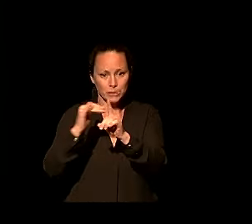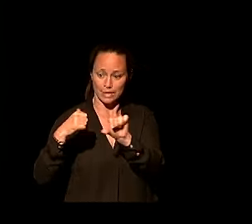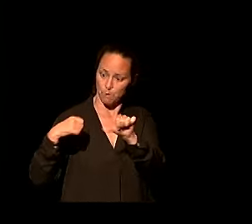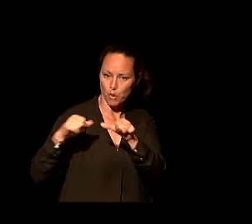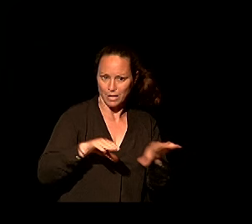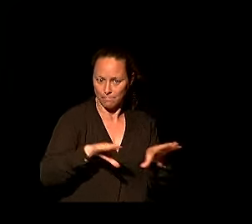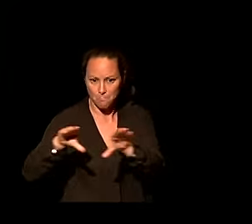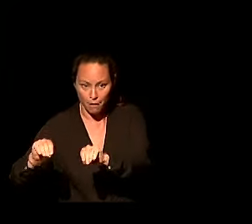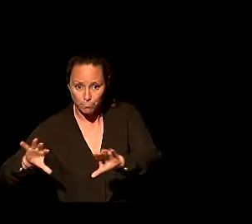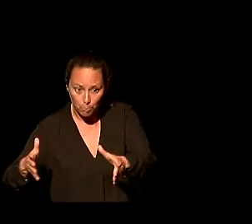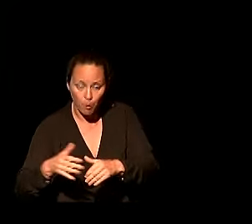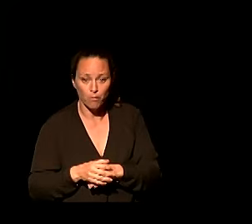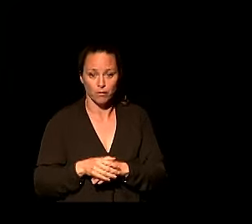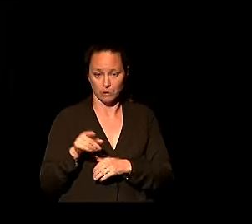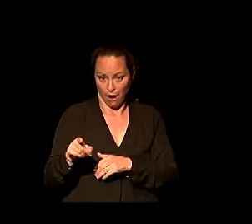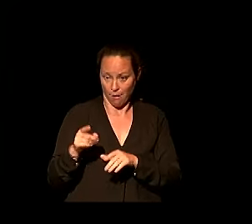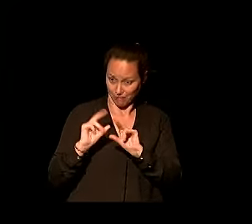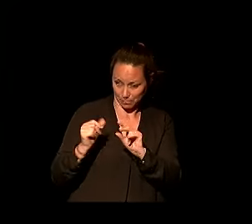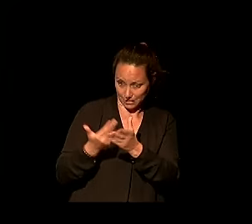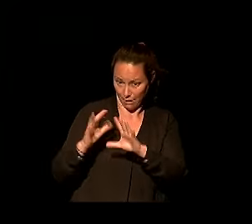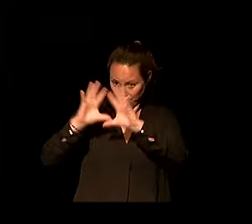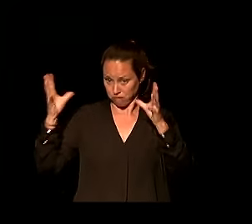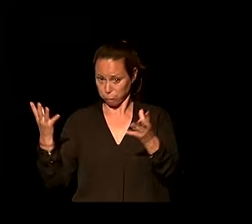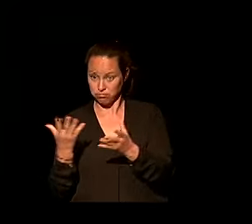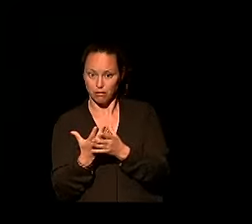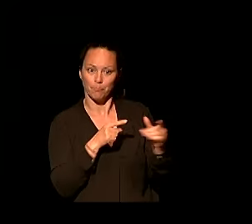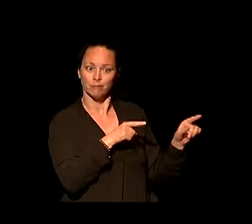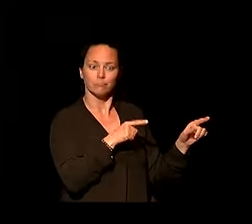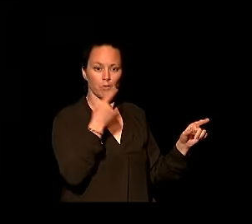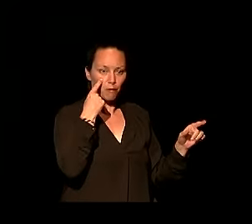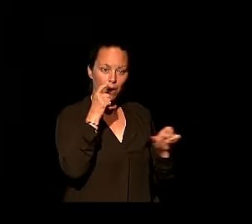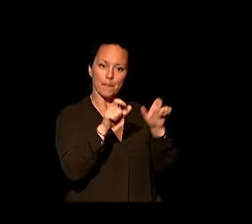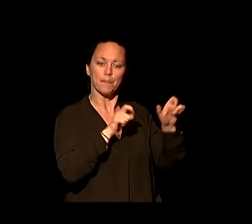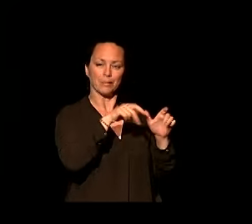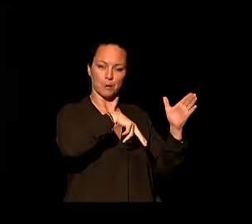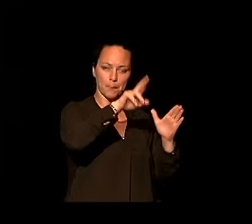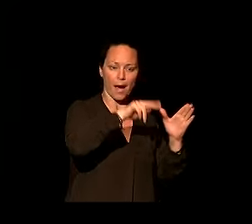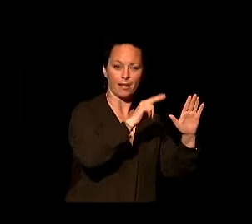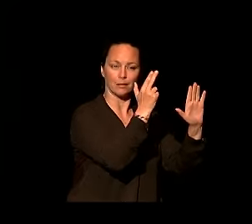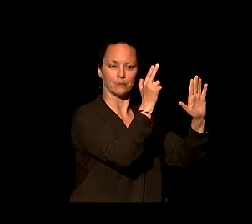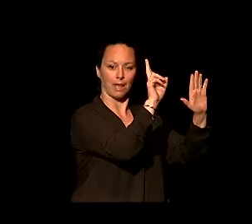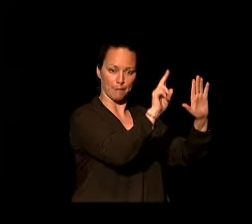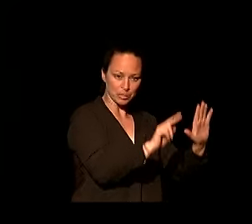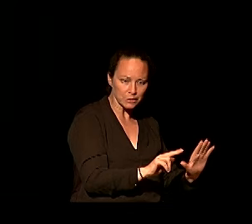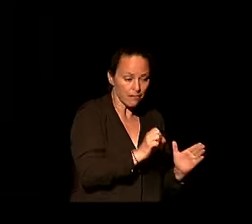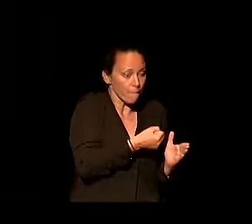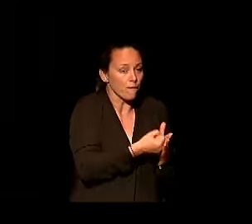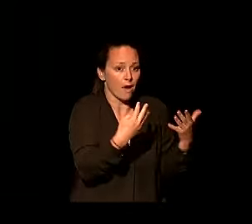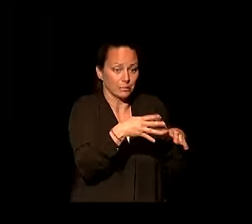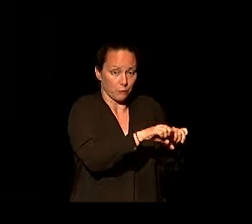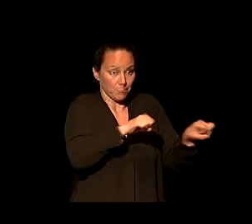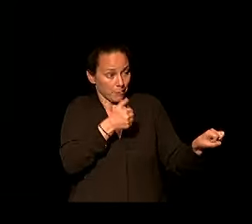se raconte en regard aussi de la façon dont les impressionnistes ont saisi ce moment à la fin du 19e